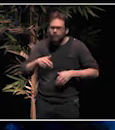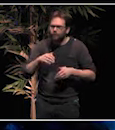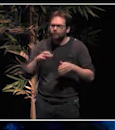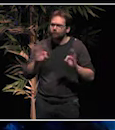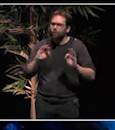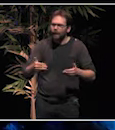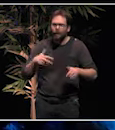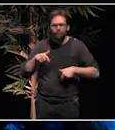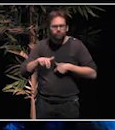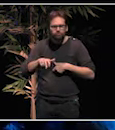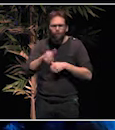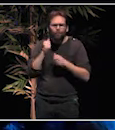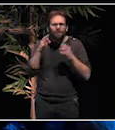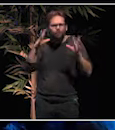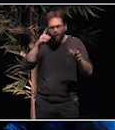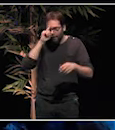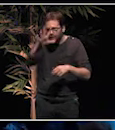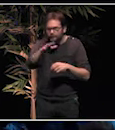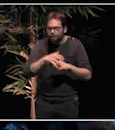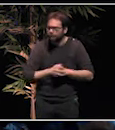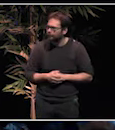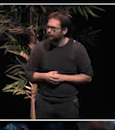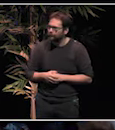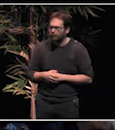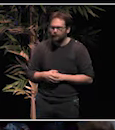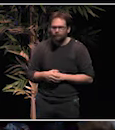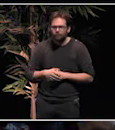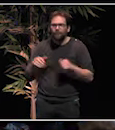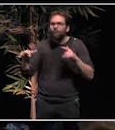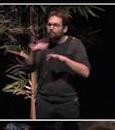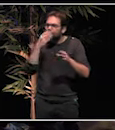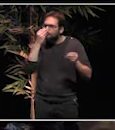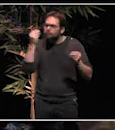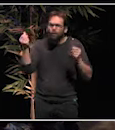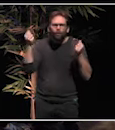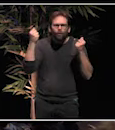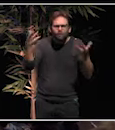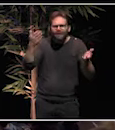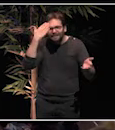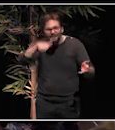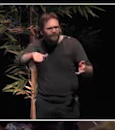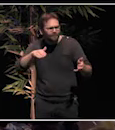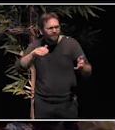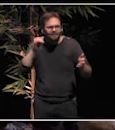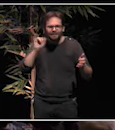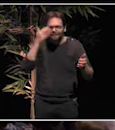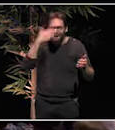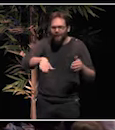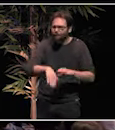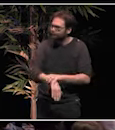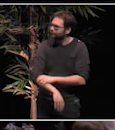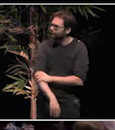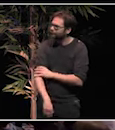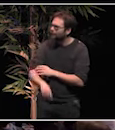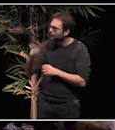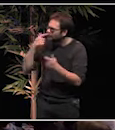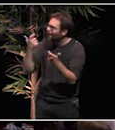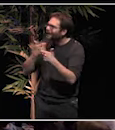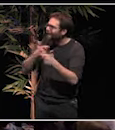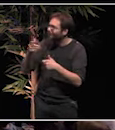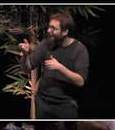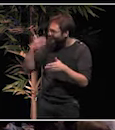s'arrêter. On va aller voir dans la foule, justement. Est-ce qu'il y en a qui savent? Je vais descendre. La dame, elle a rigolé, là, donc peut-être qu'elle sait,